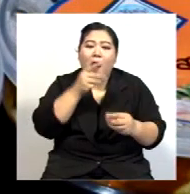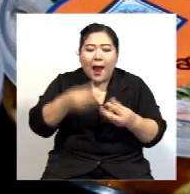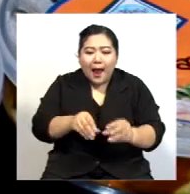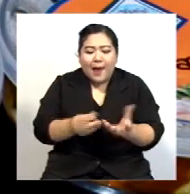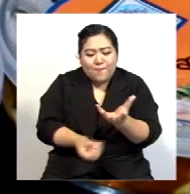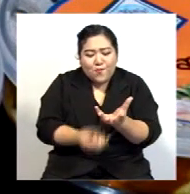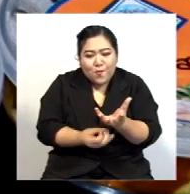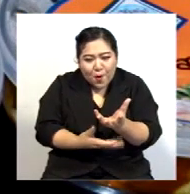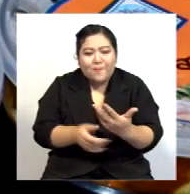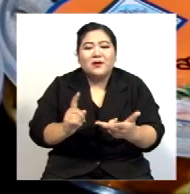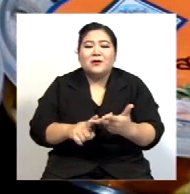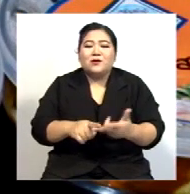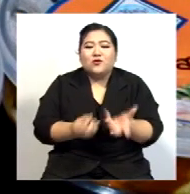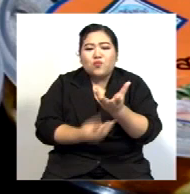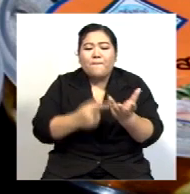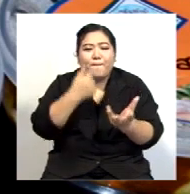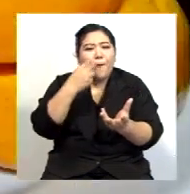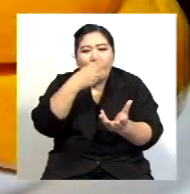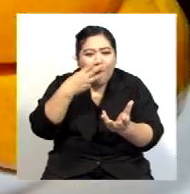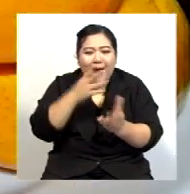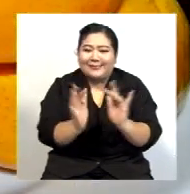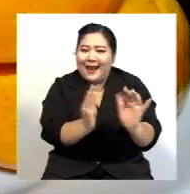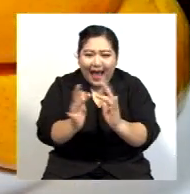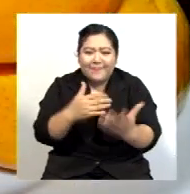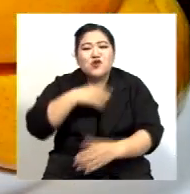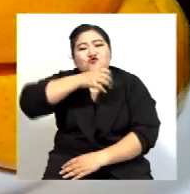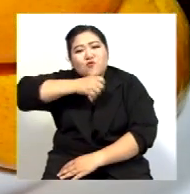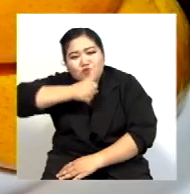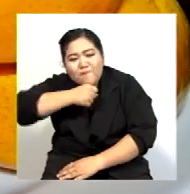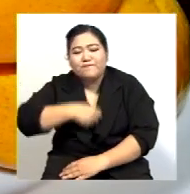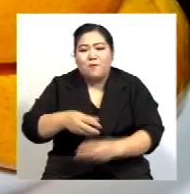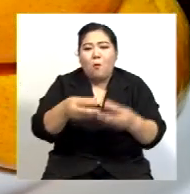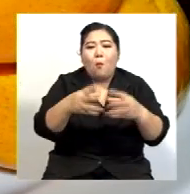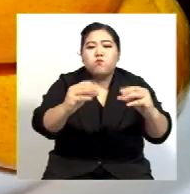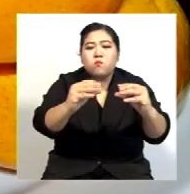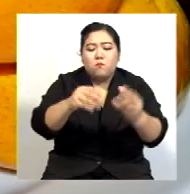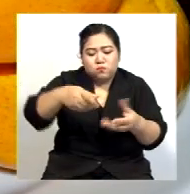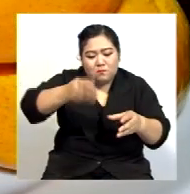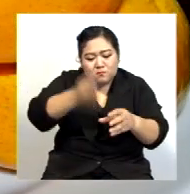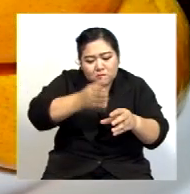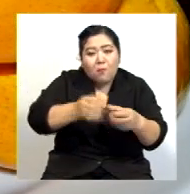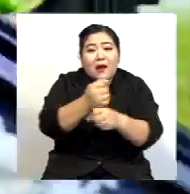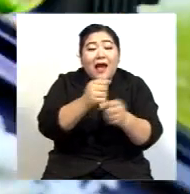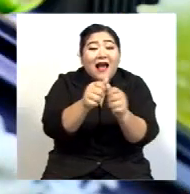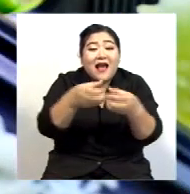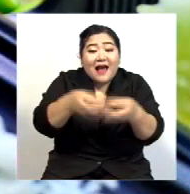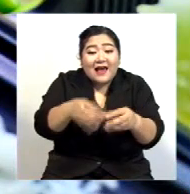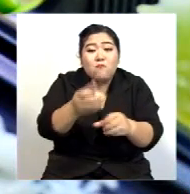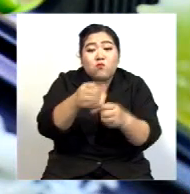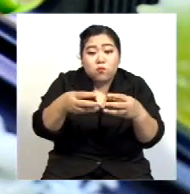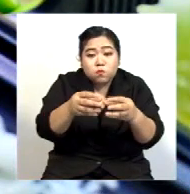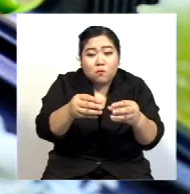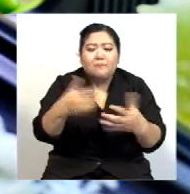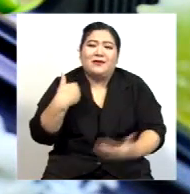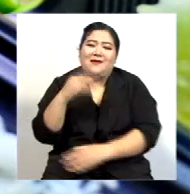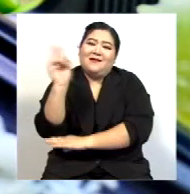สาหร่ายผัดกระเพราเต้าหู้และส้มสายน้ำผึ้งนะคะขณะที่ในช่วงกลางวันค่ะก็จะมีอาหารกลางวันที่ประกอบไปด้วยเ